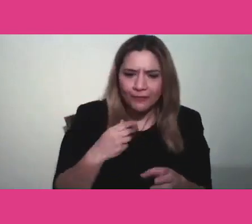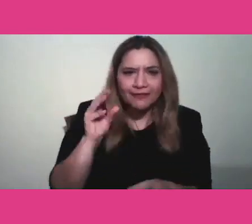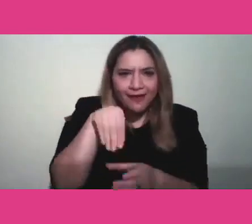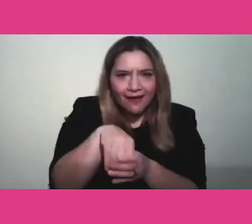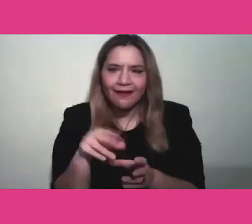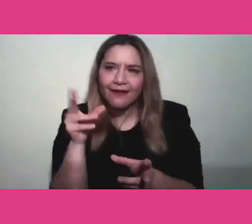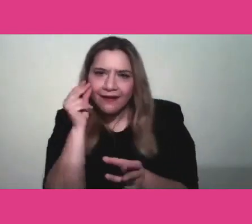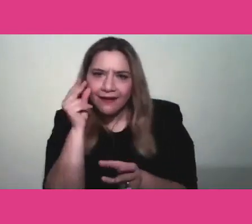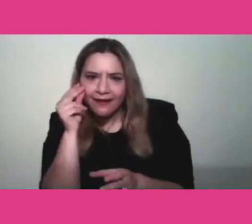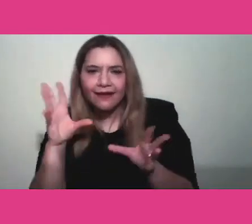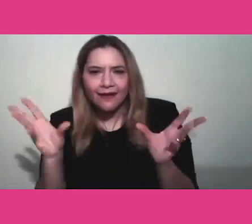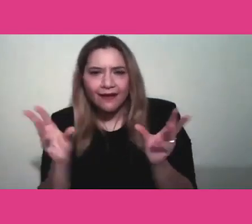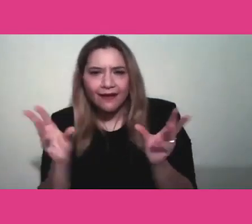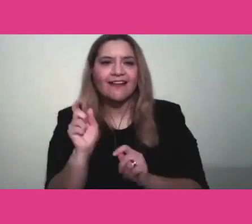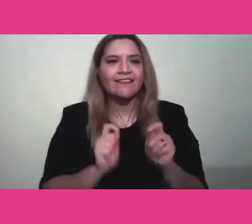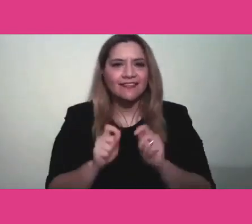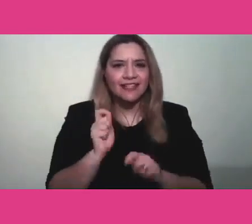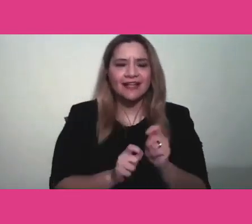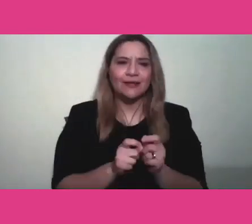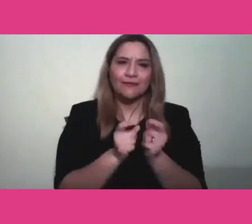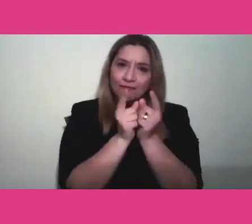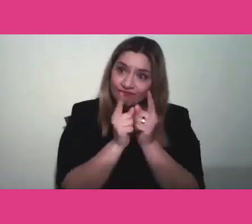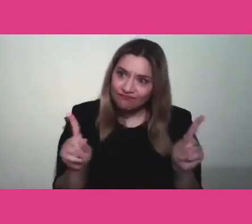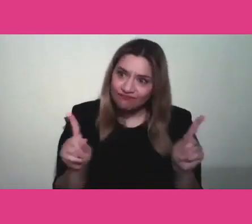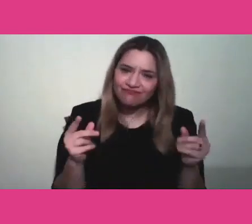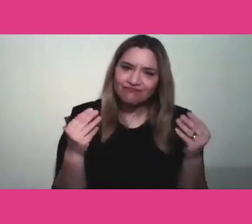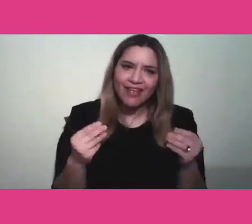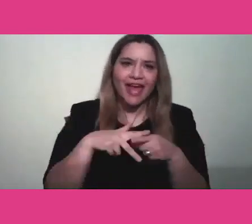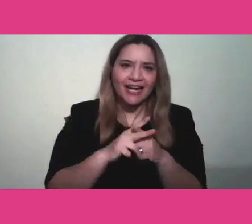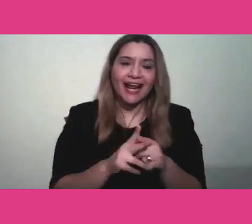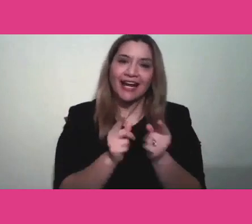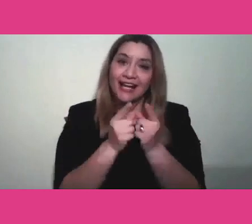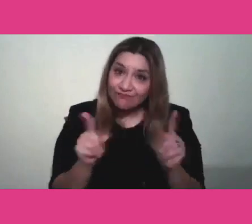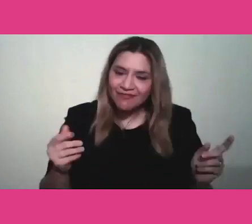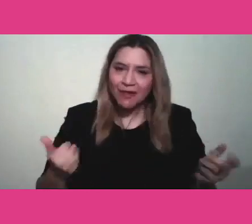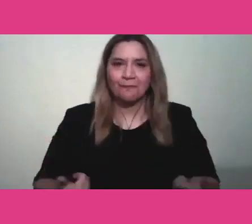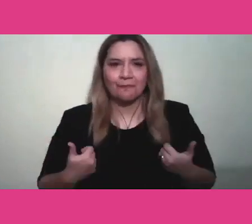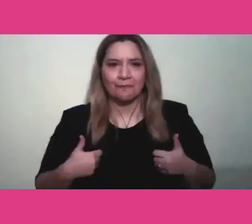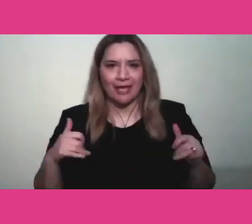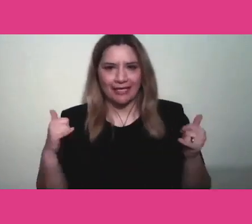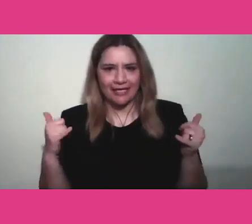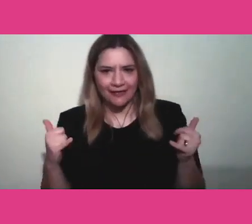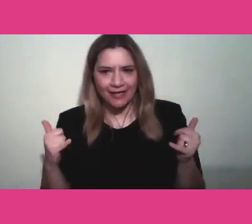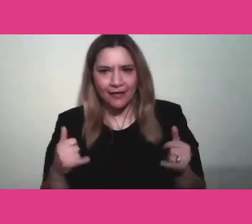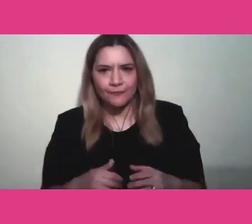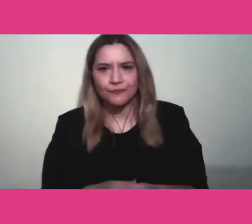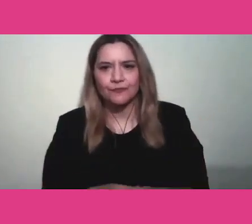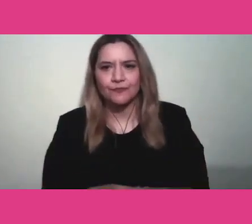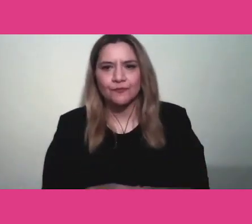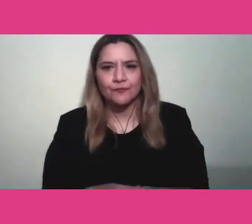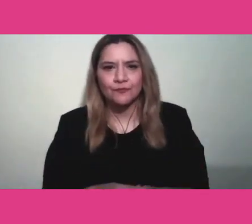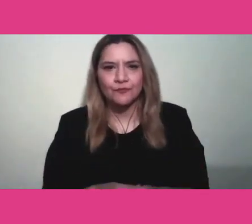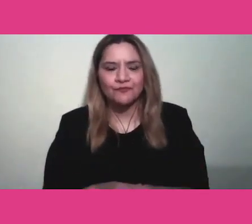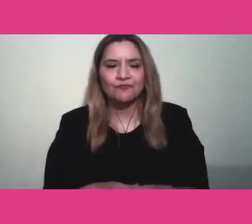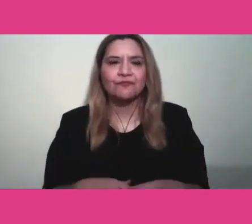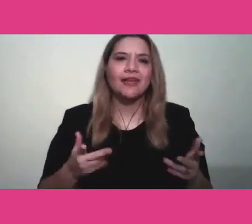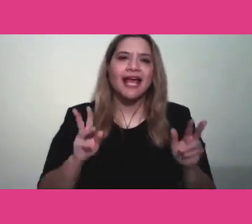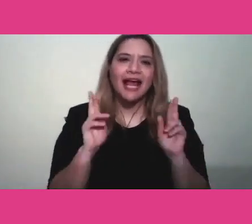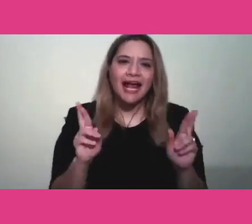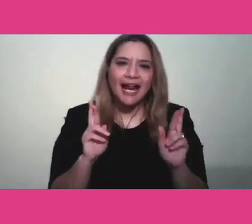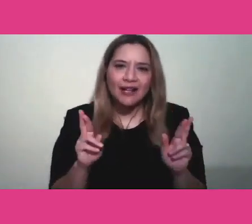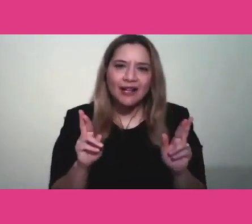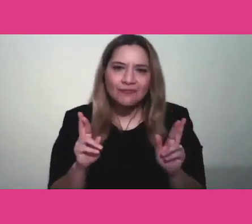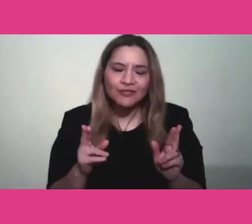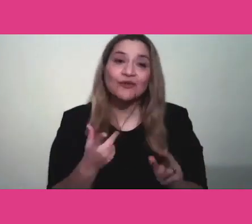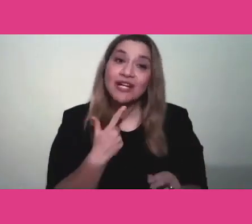έτσι πολύ μοναδικά εργαλεία και παιχνίδια φυσικά. Και ελπίζω να σας